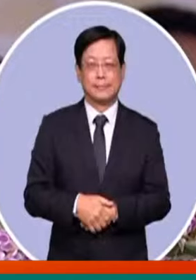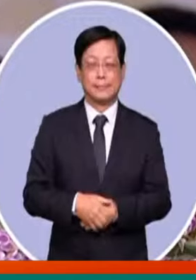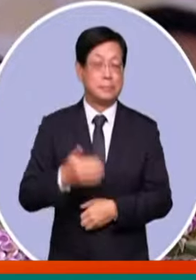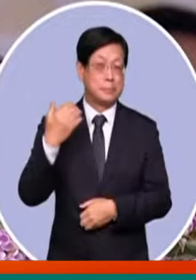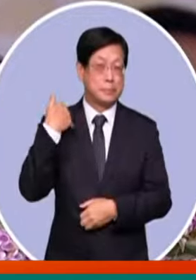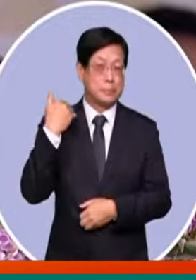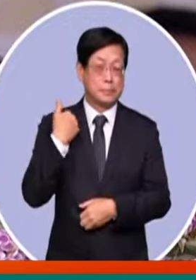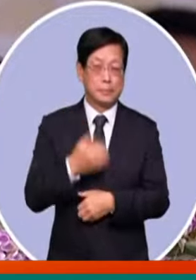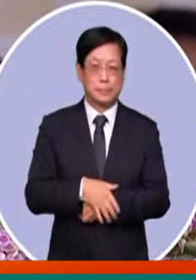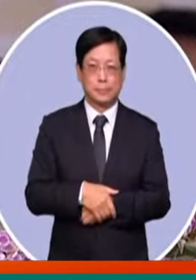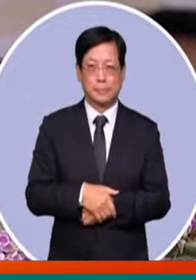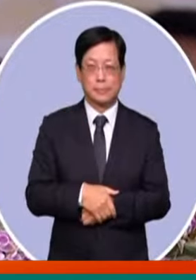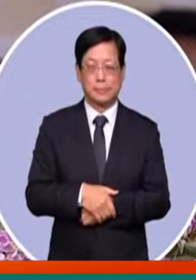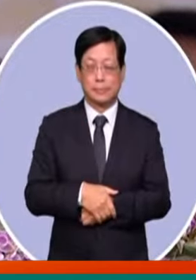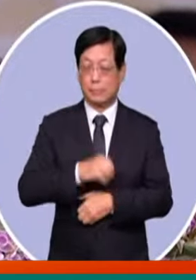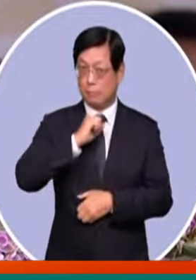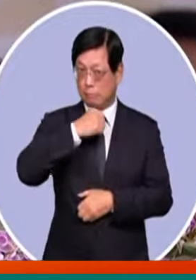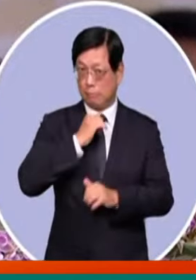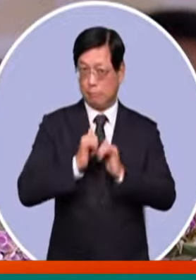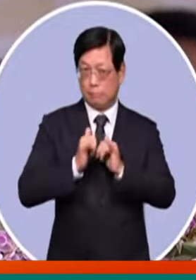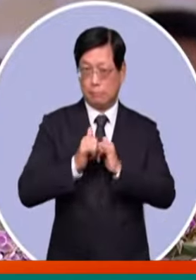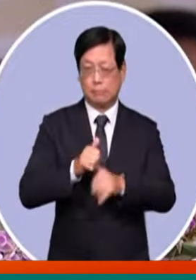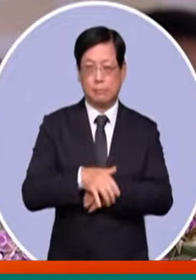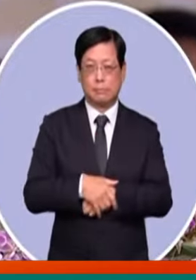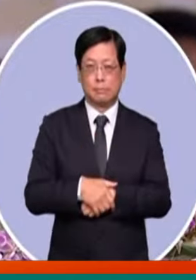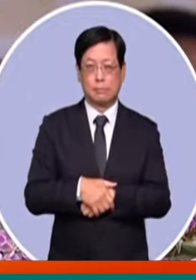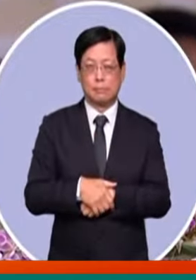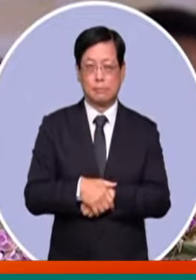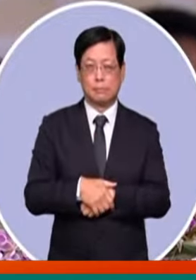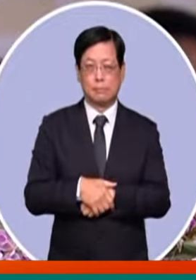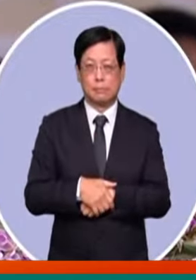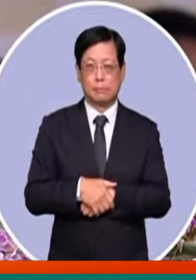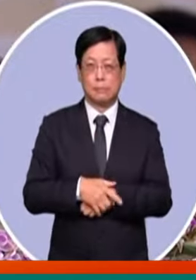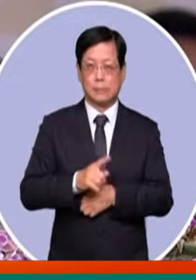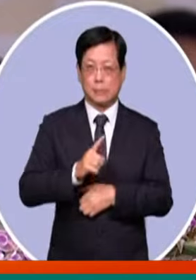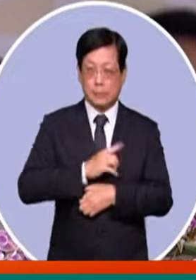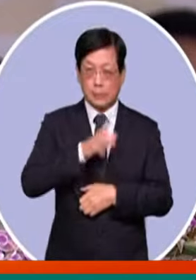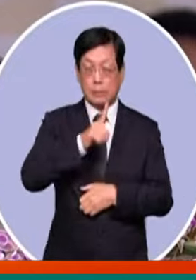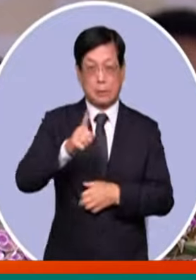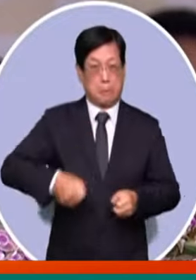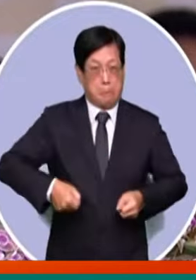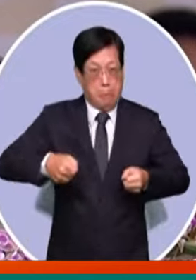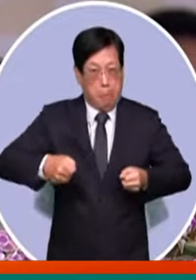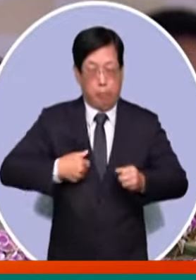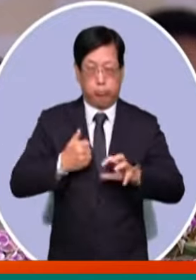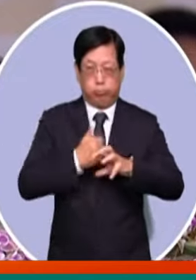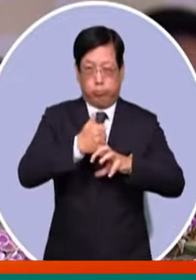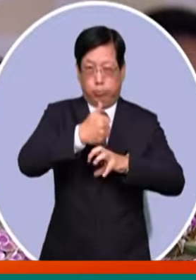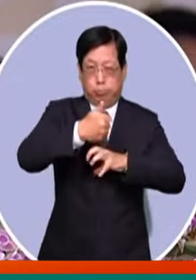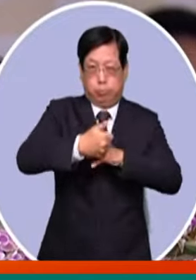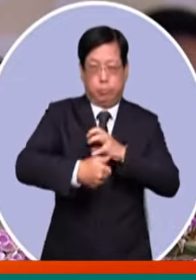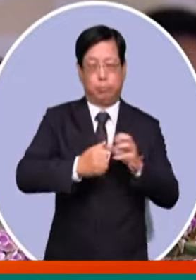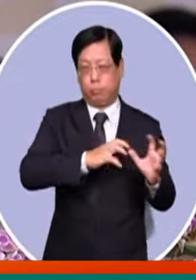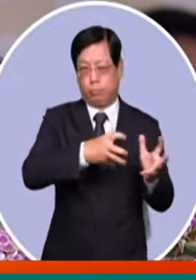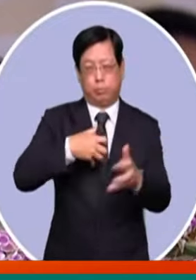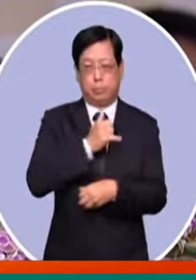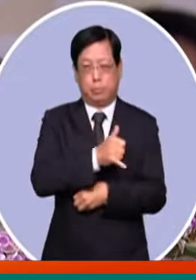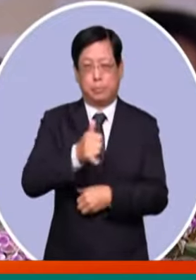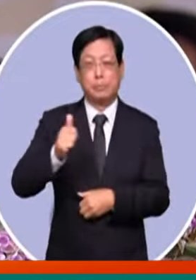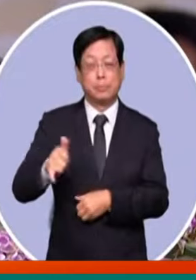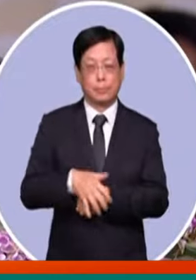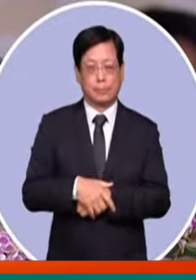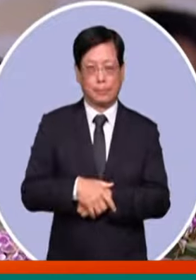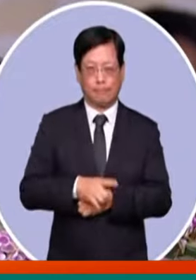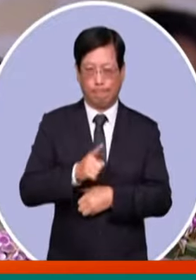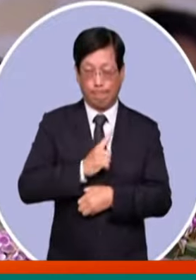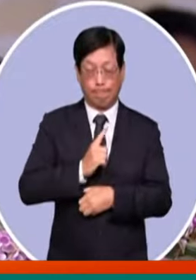过去台湾人民用一脚皮箱招骗全世界，开